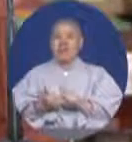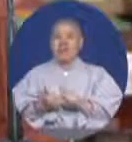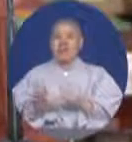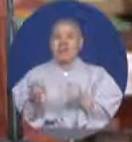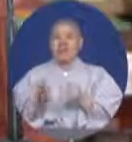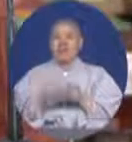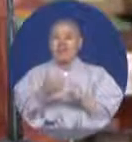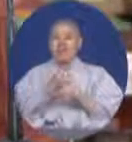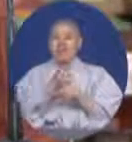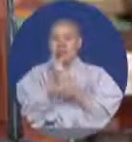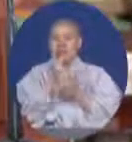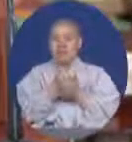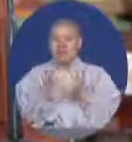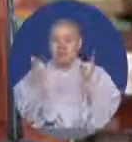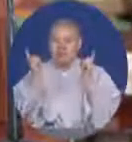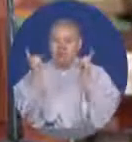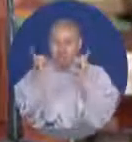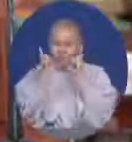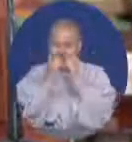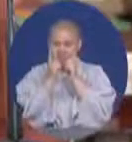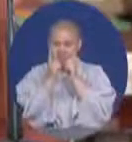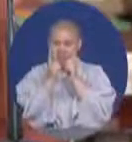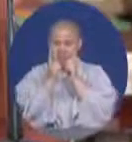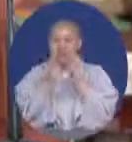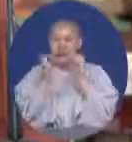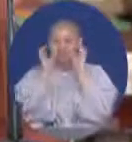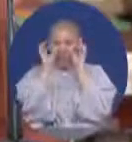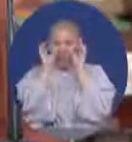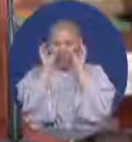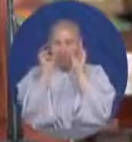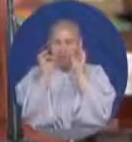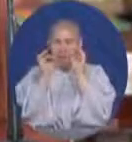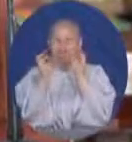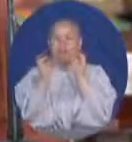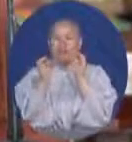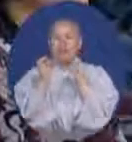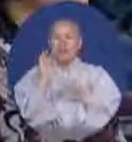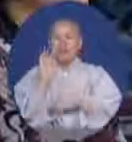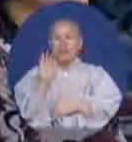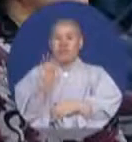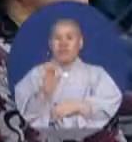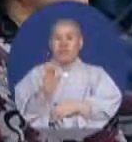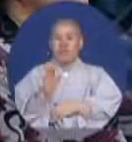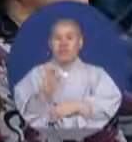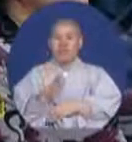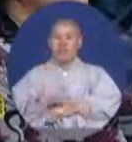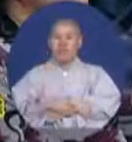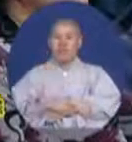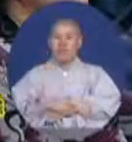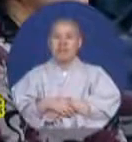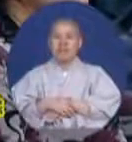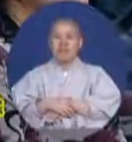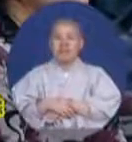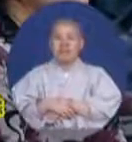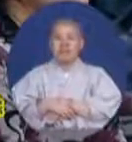부처님은 이걸 딱 보시고 어떻게 되느냐. 이가